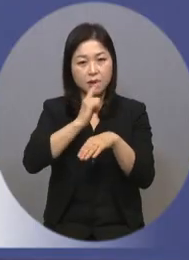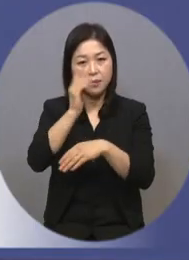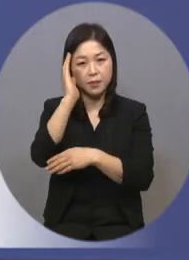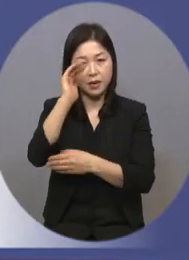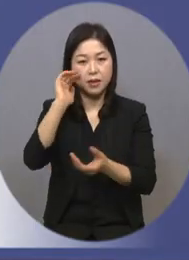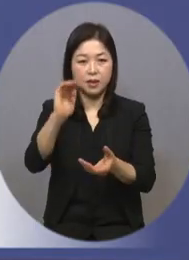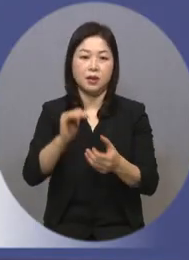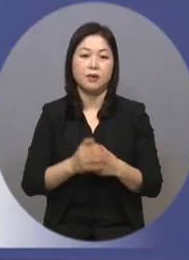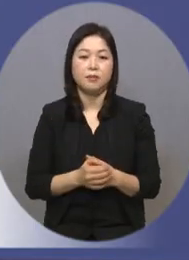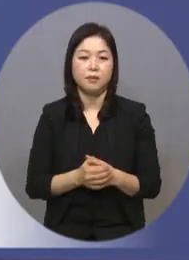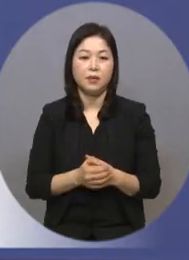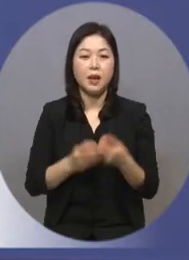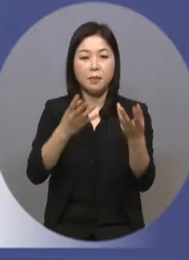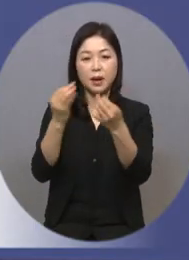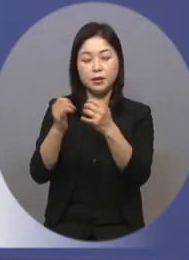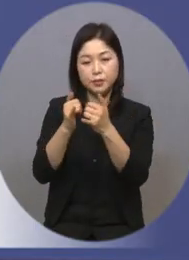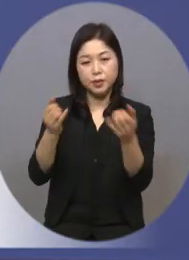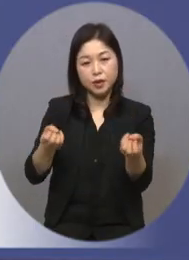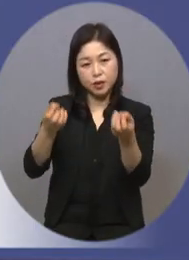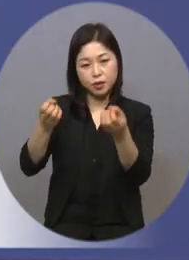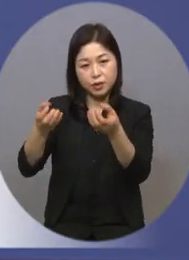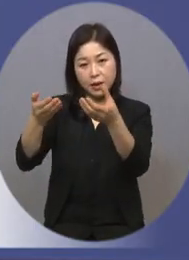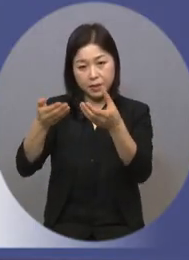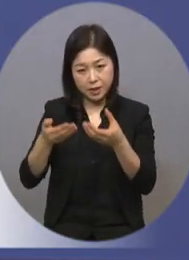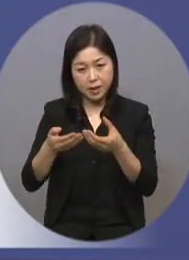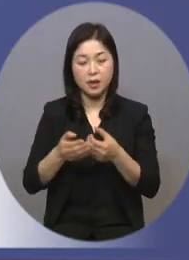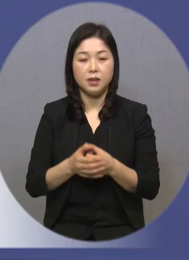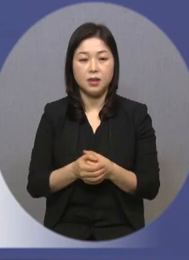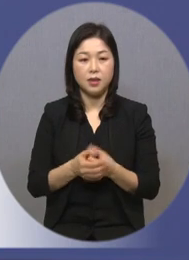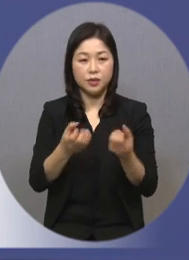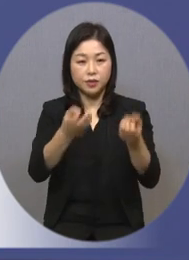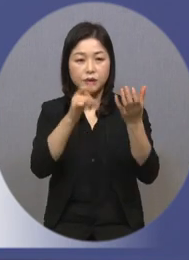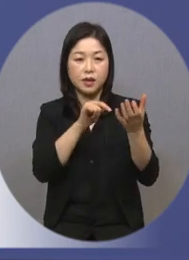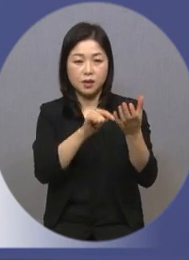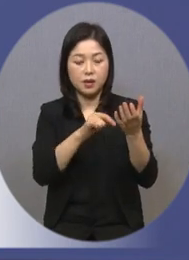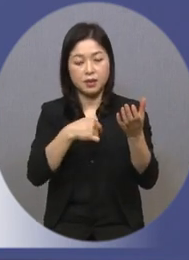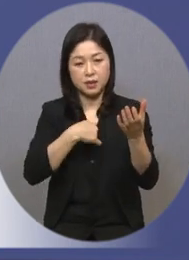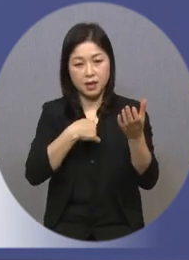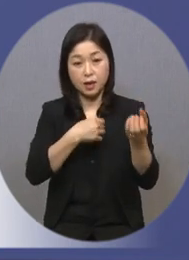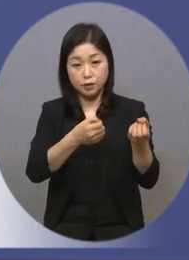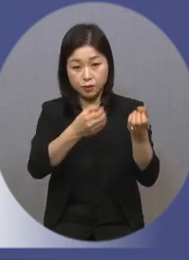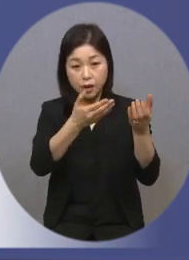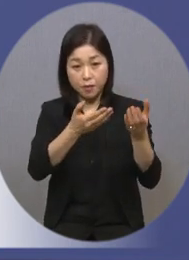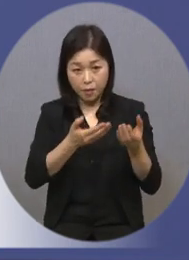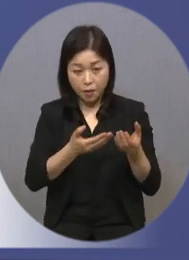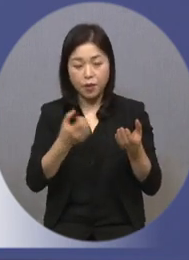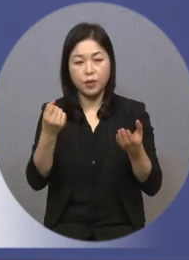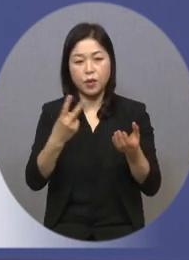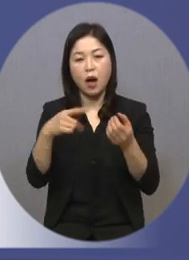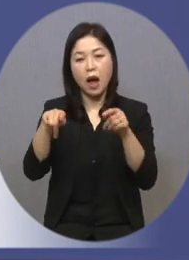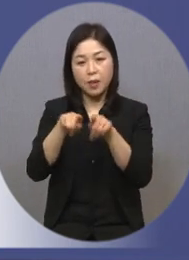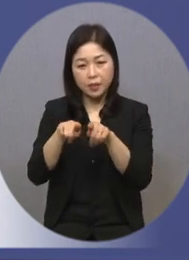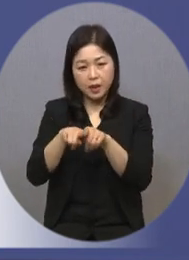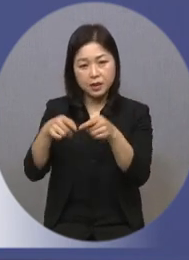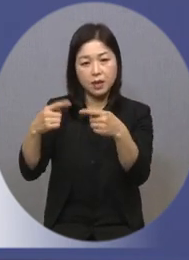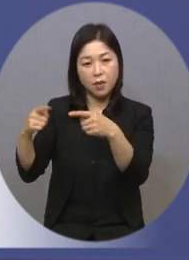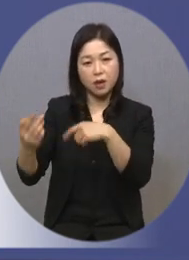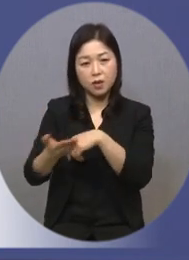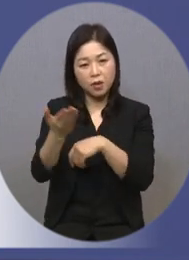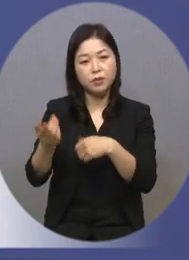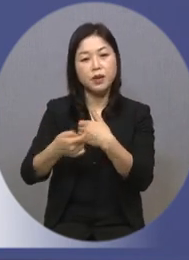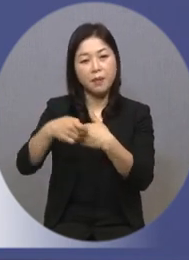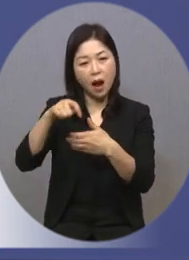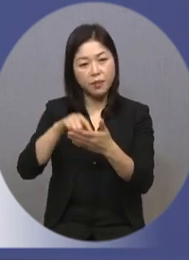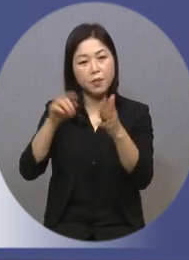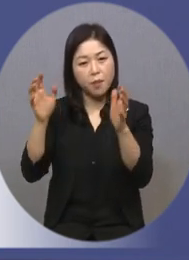이렇게 많은 분들의 축하를 받고 보니 이 축가는 세계 본인은 소카 애가 동시에 1개 하고 계시는 많은 분들의 마음